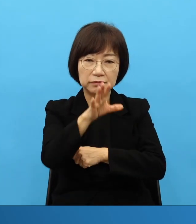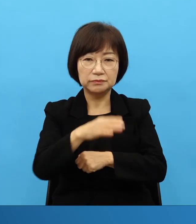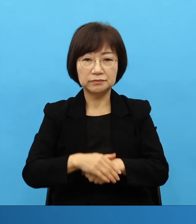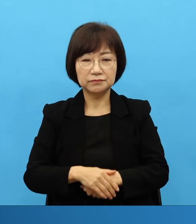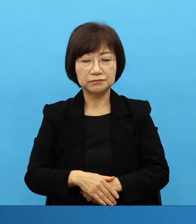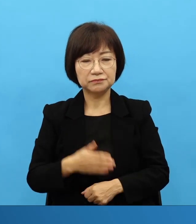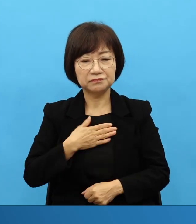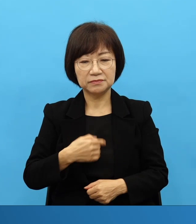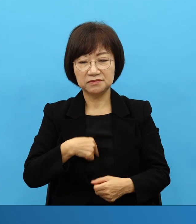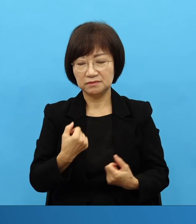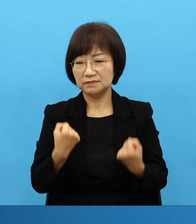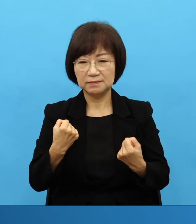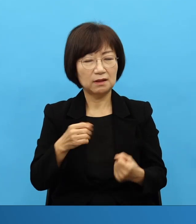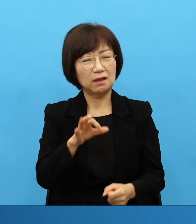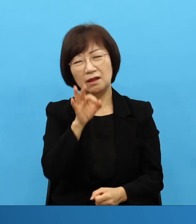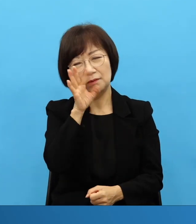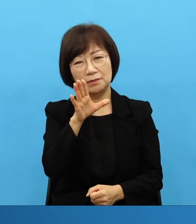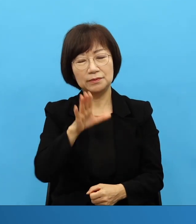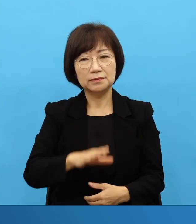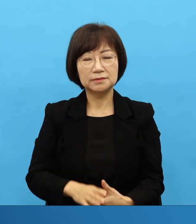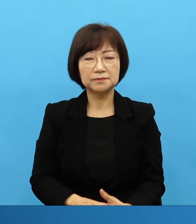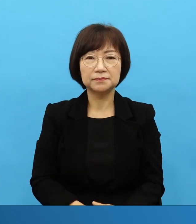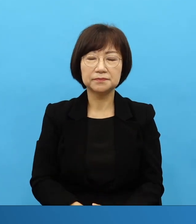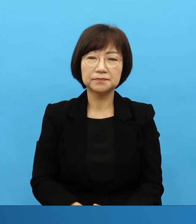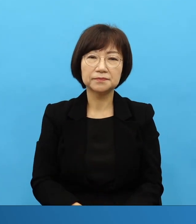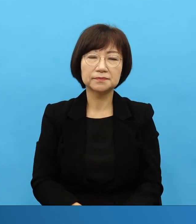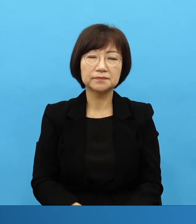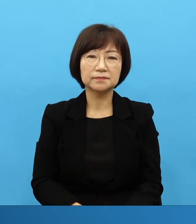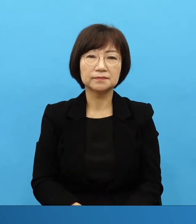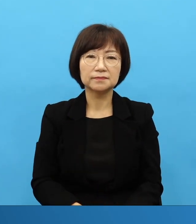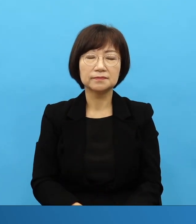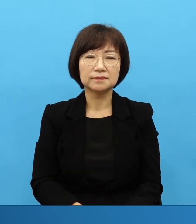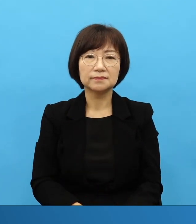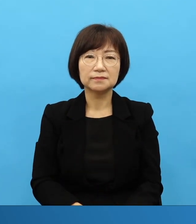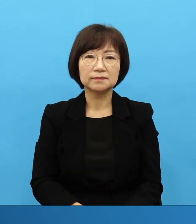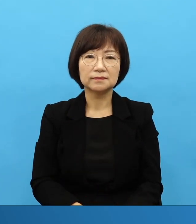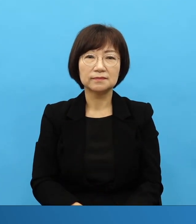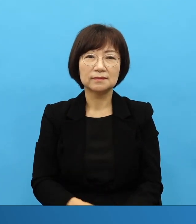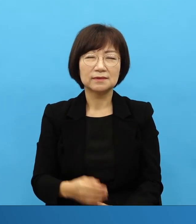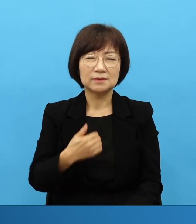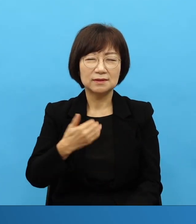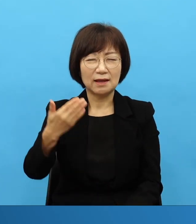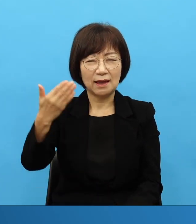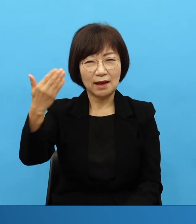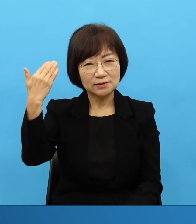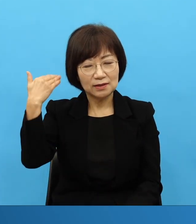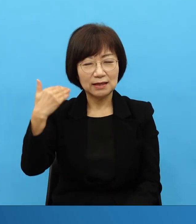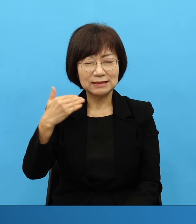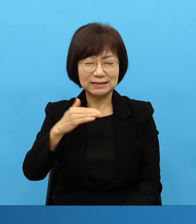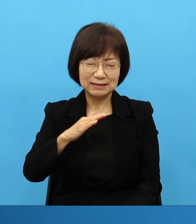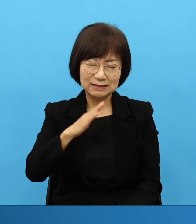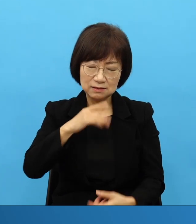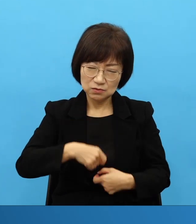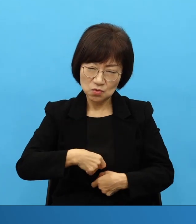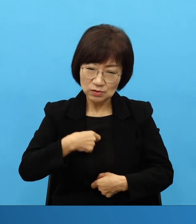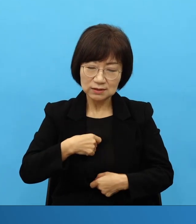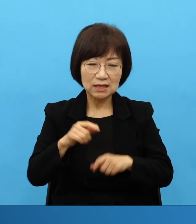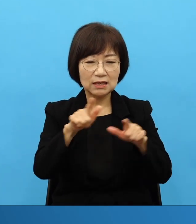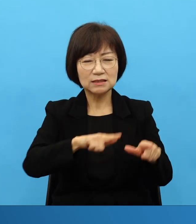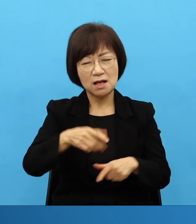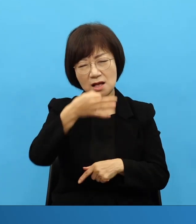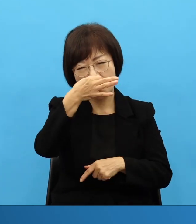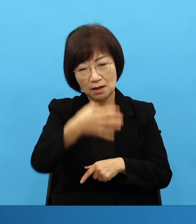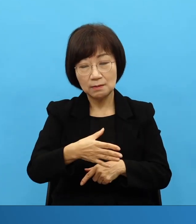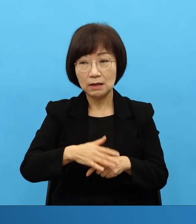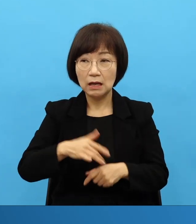can't overcome anything else. You can't even take care of maintain your own self. 저는 정말 살기 힘들었습니다 옛날에. And long time ago, it was so 우리 hard for me to 부모님처럼. live my life, just